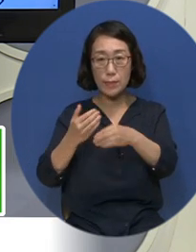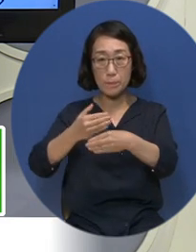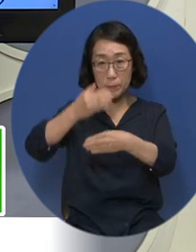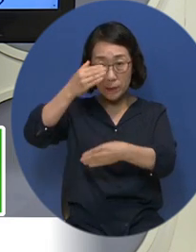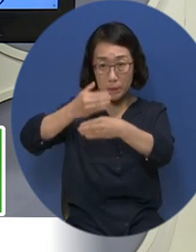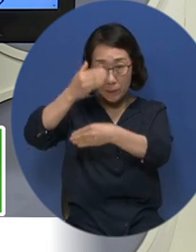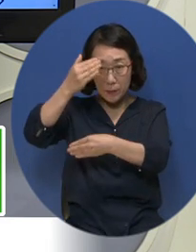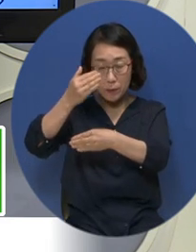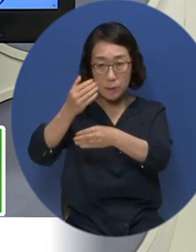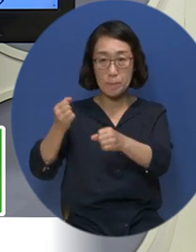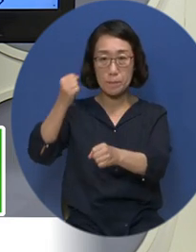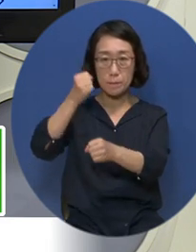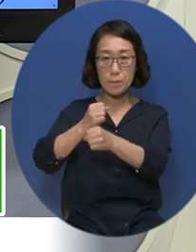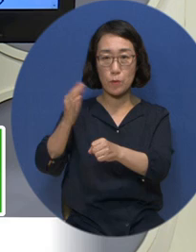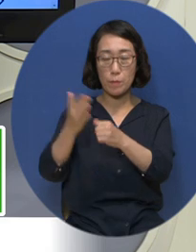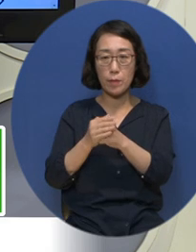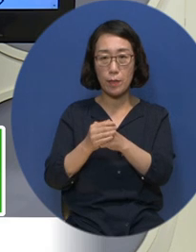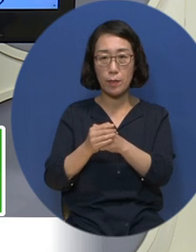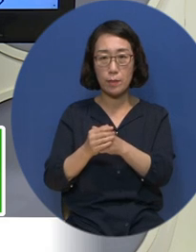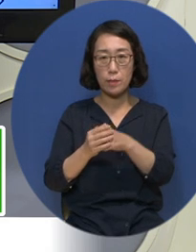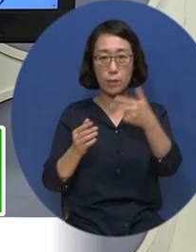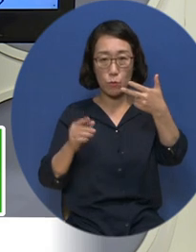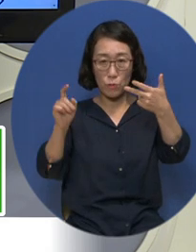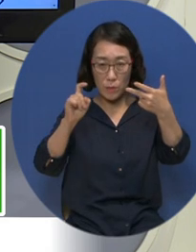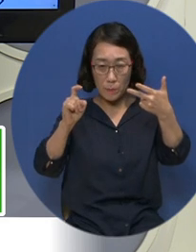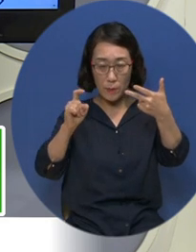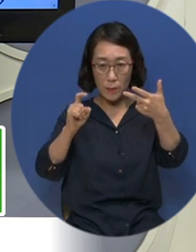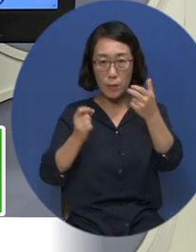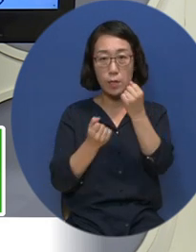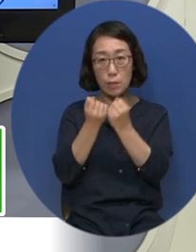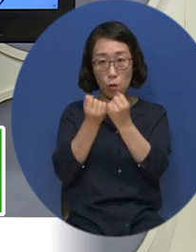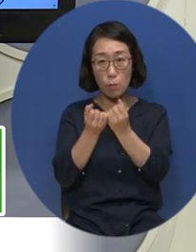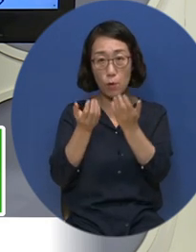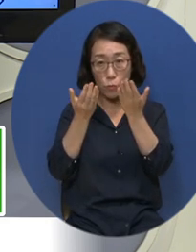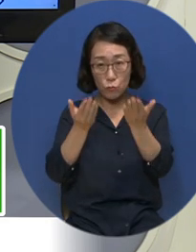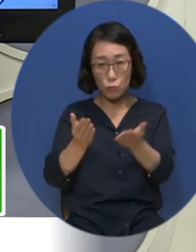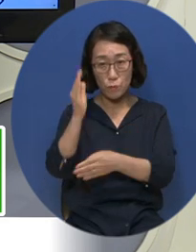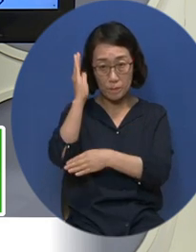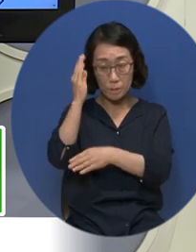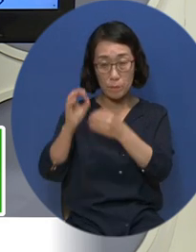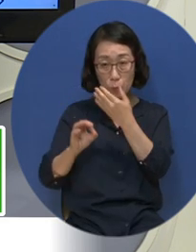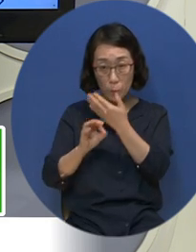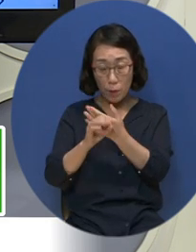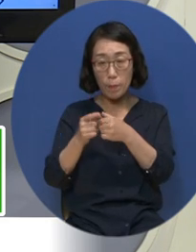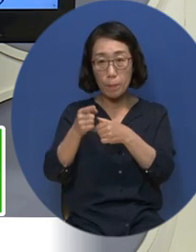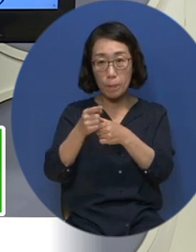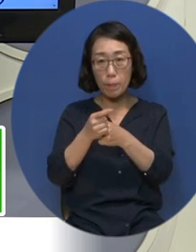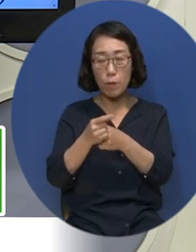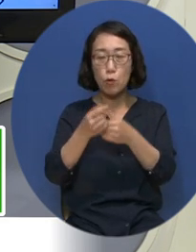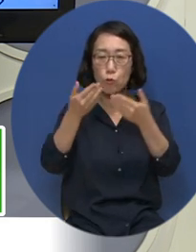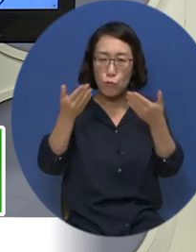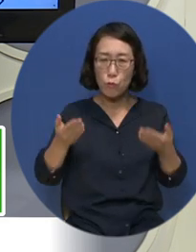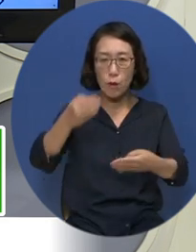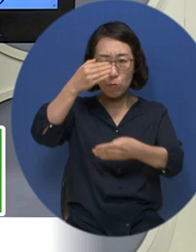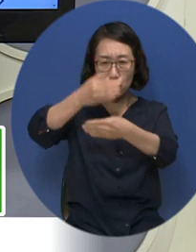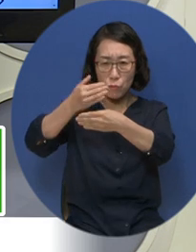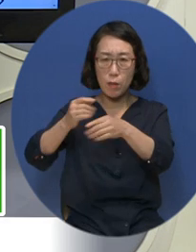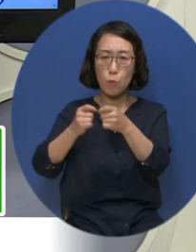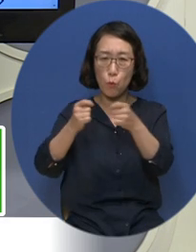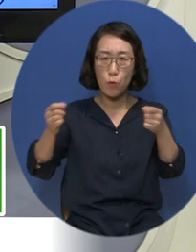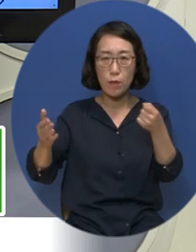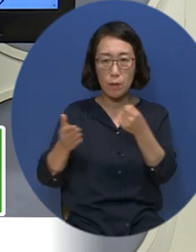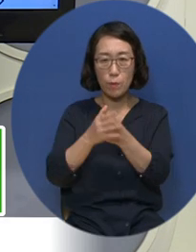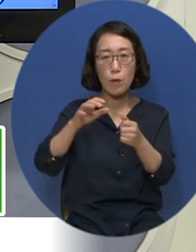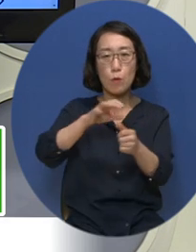10일 중앙 재난안전대책본부 는 정례 브리핑을 통해 사회복지 2호 시설의 휴관 이 장기화되면서 거진